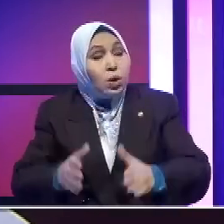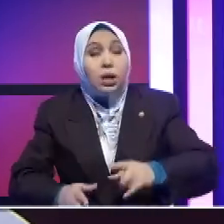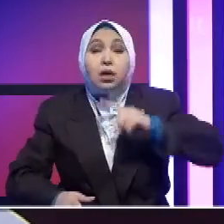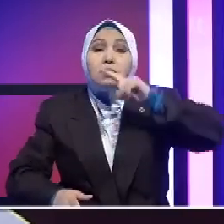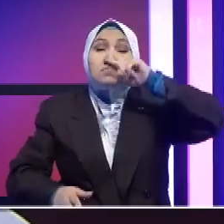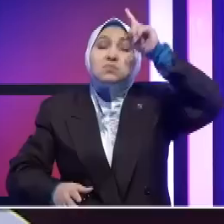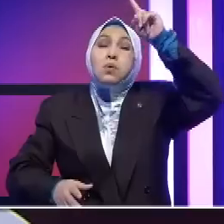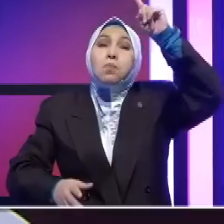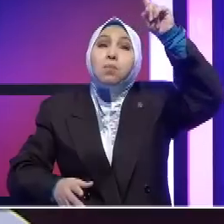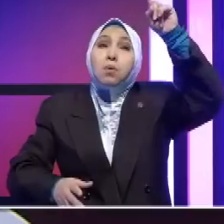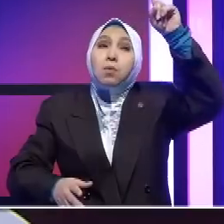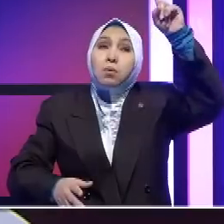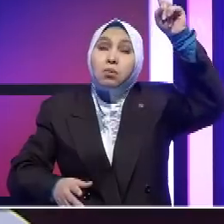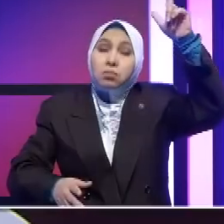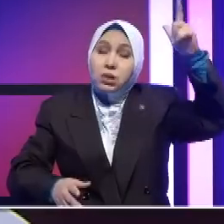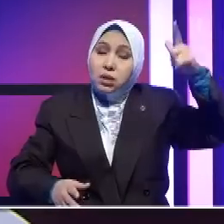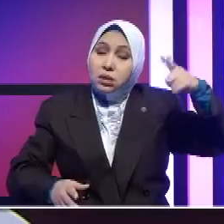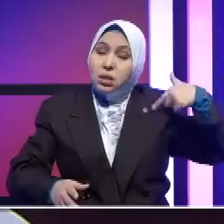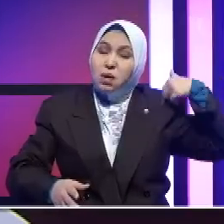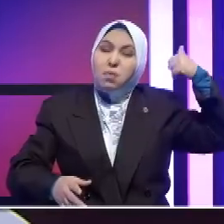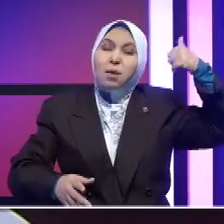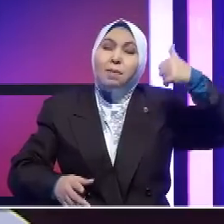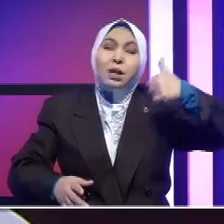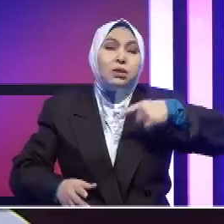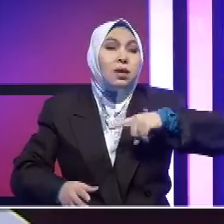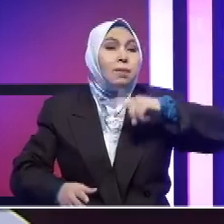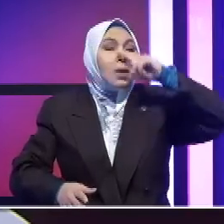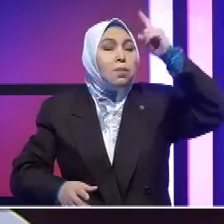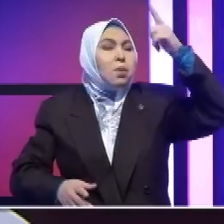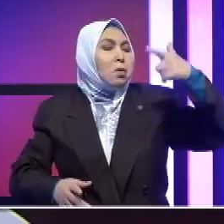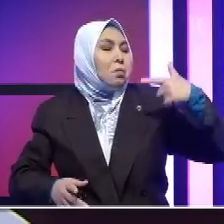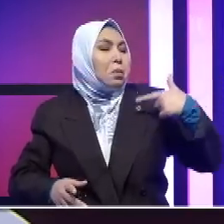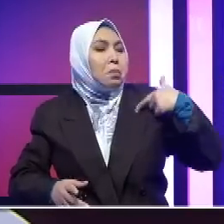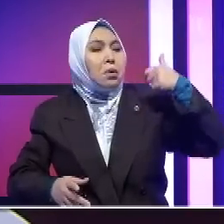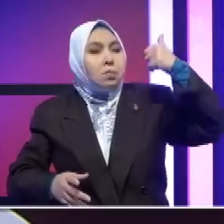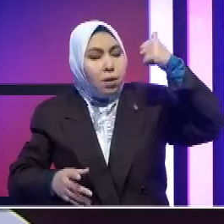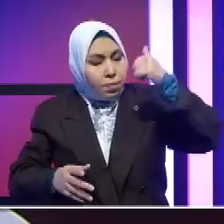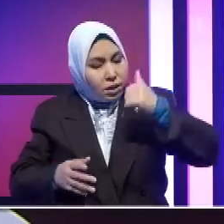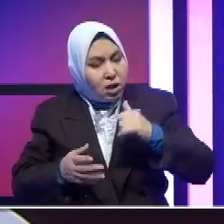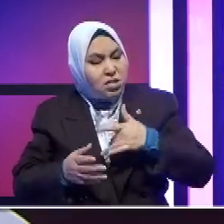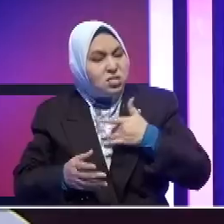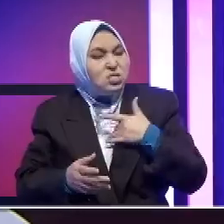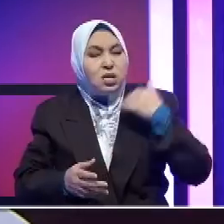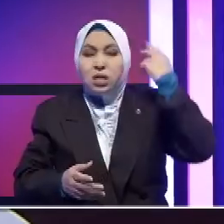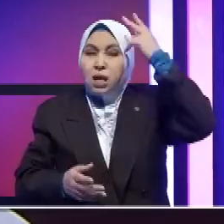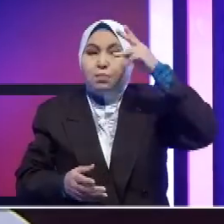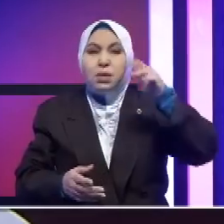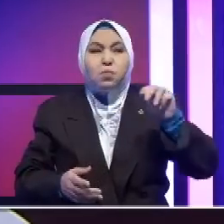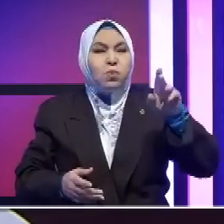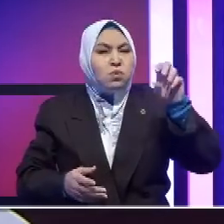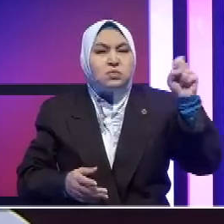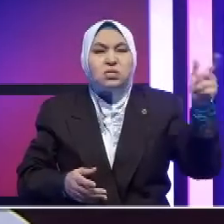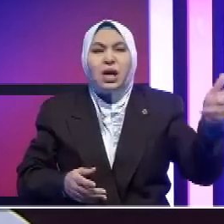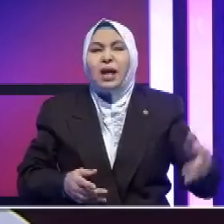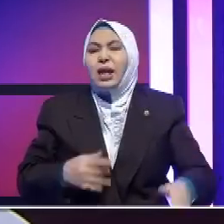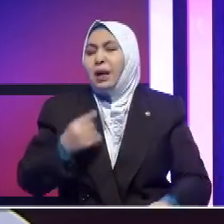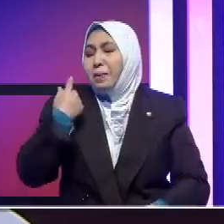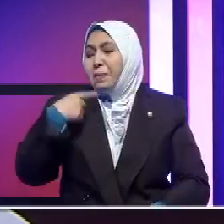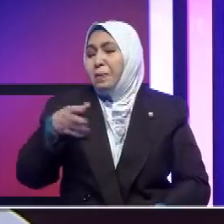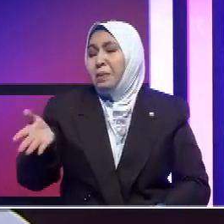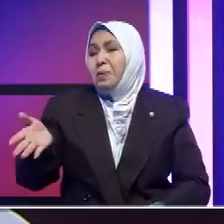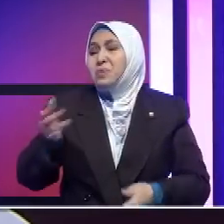sombong, ya, mutakabbir ini adalah menyombongkan diri, ustaz, ya. Dia rasa bahawa Nabi Musa ni anlah, siapa pengikut